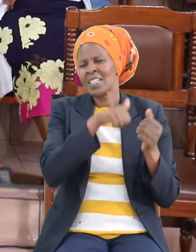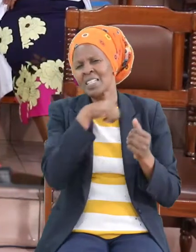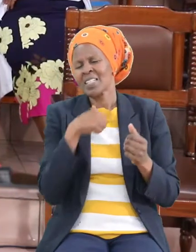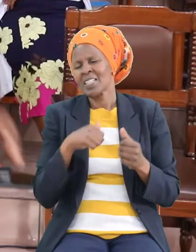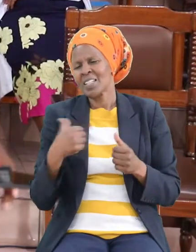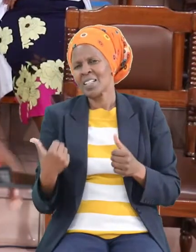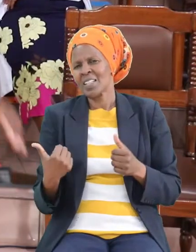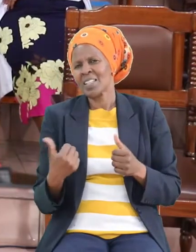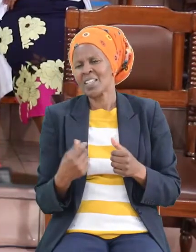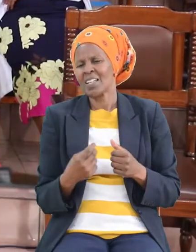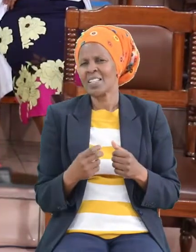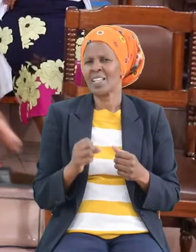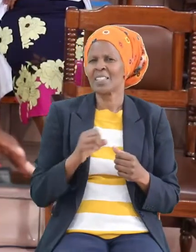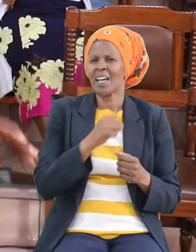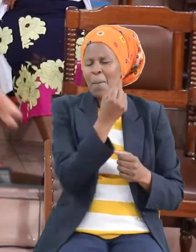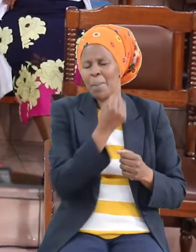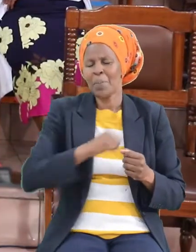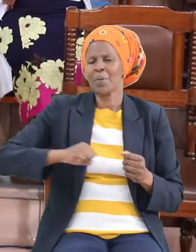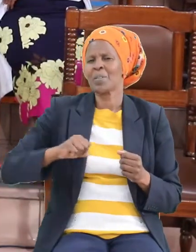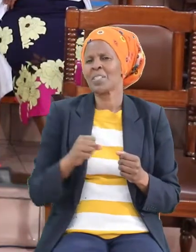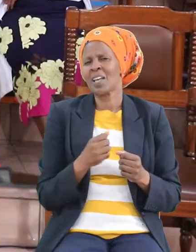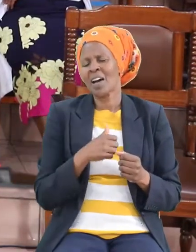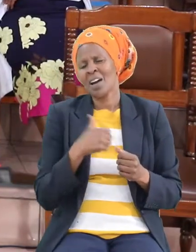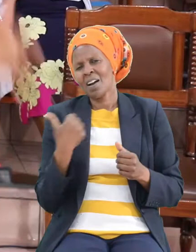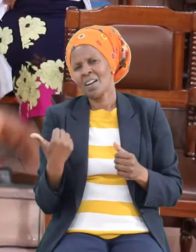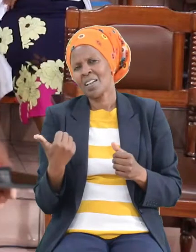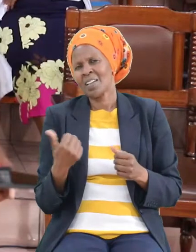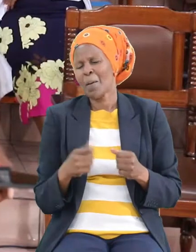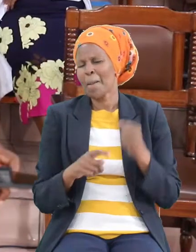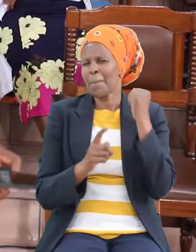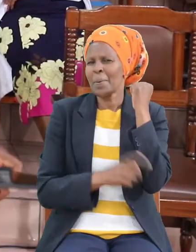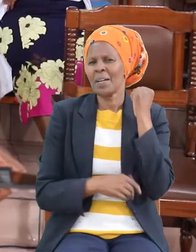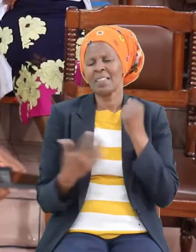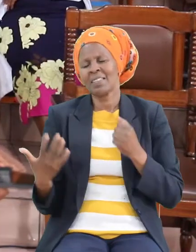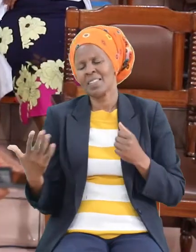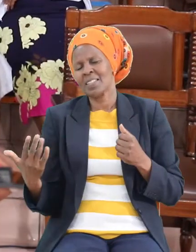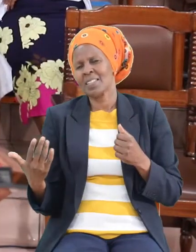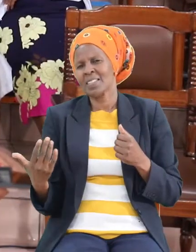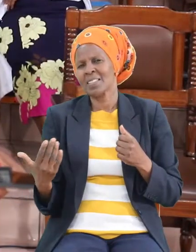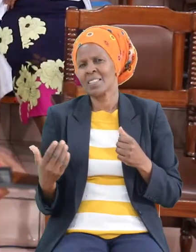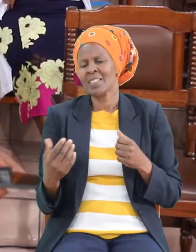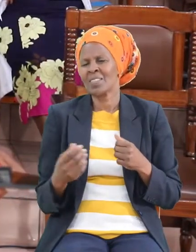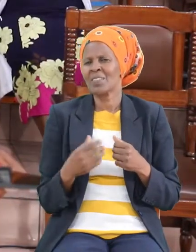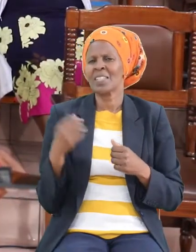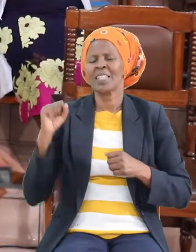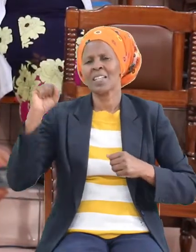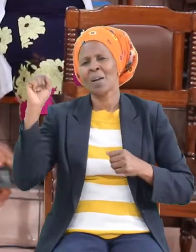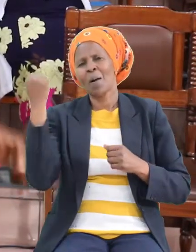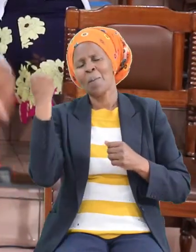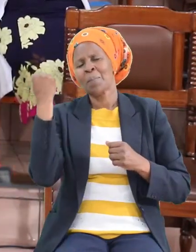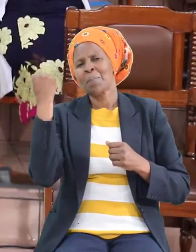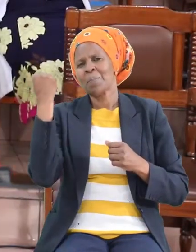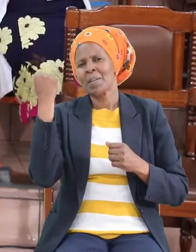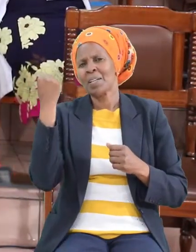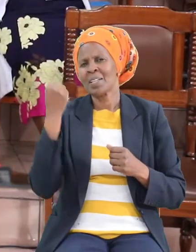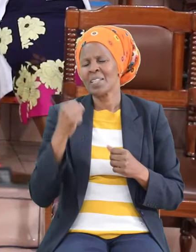watu wanatukanana, tumeona mambo machafu sana. Na hasa wakati wa kampeni zikifika,